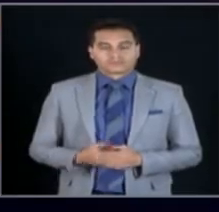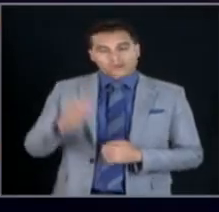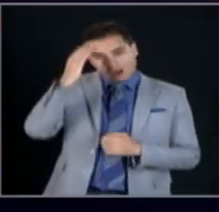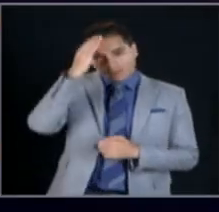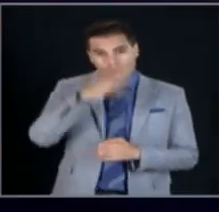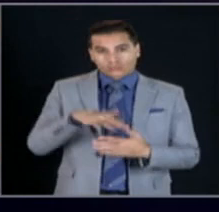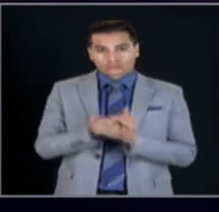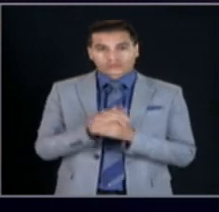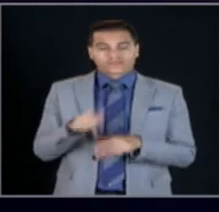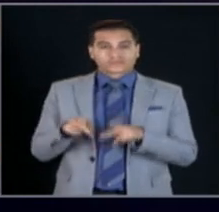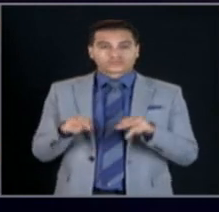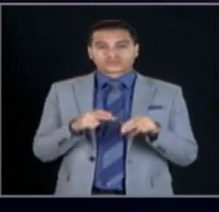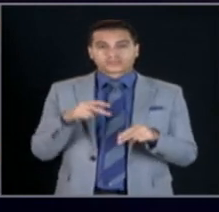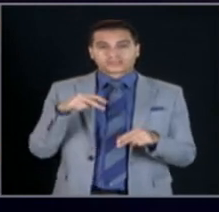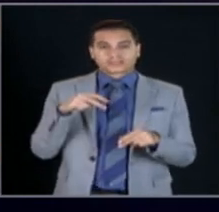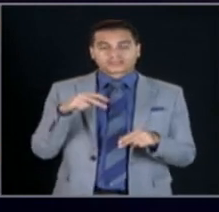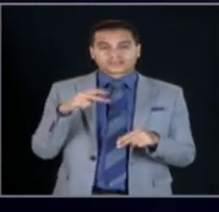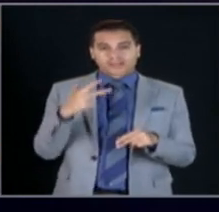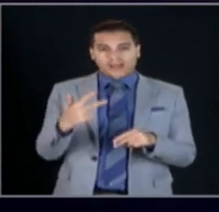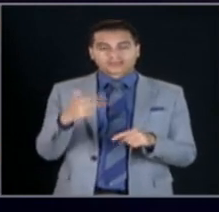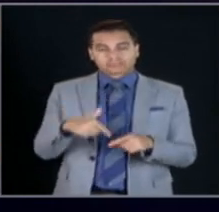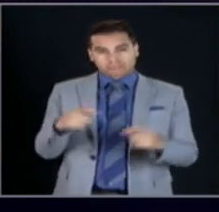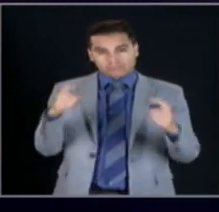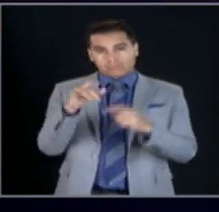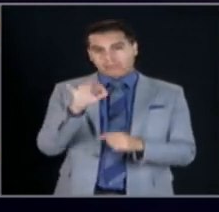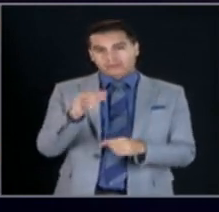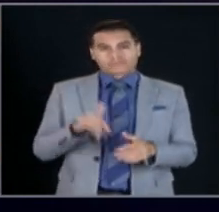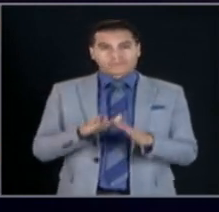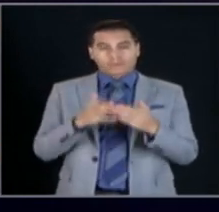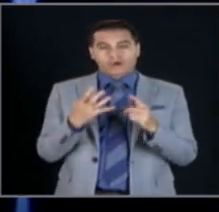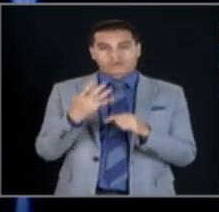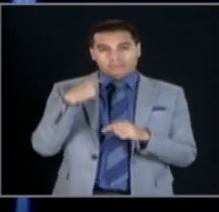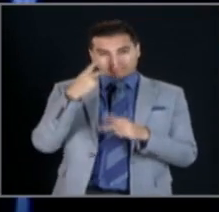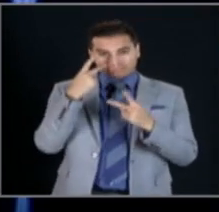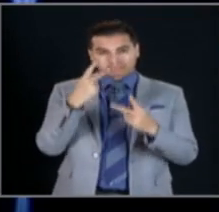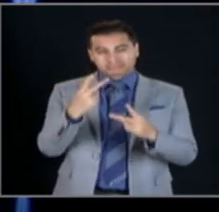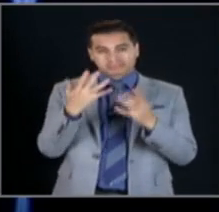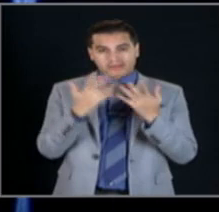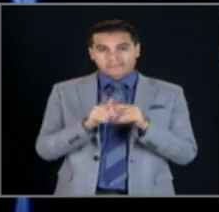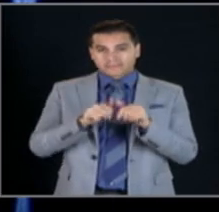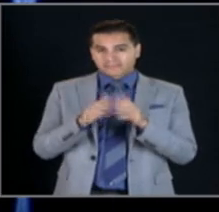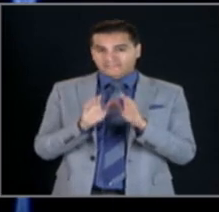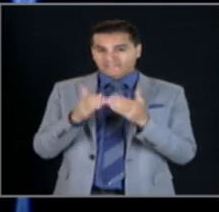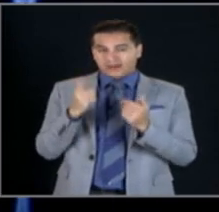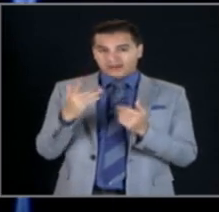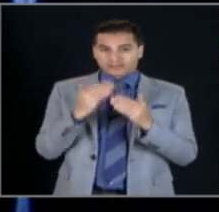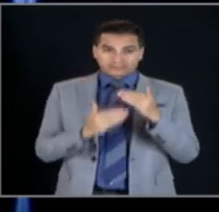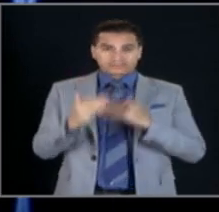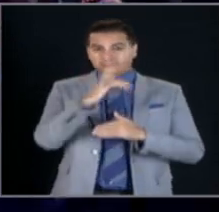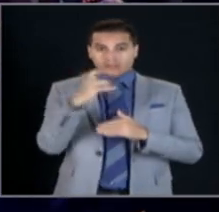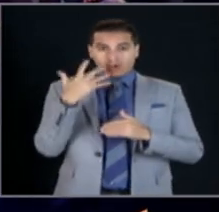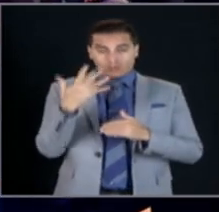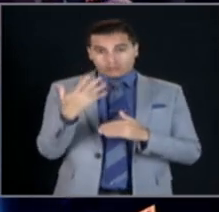اصحاب الموسم الثالث المباراه مهمه في المجموعه الرابعه والنتيجه سيناميديا في المقدمه